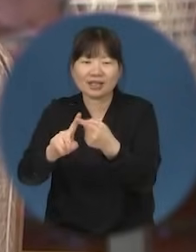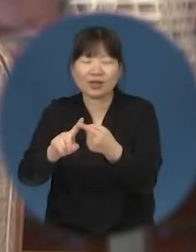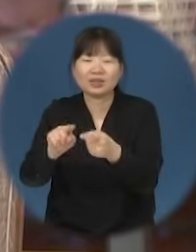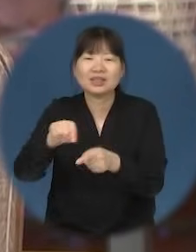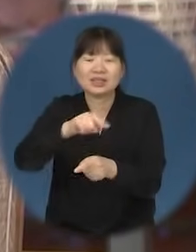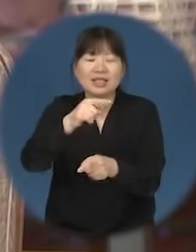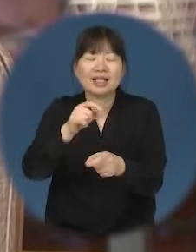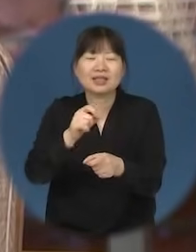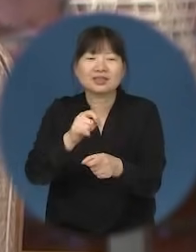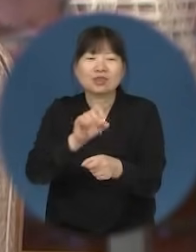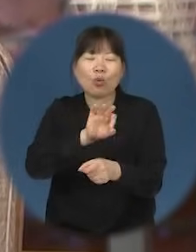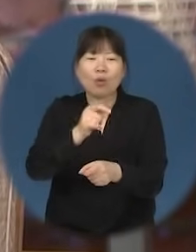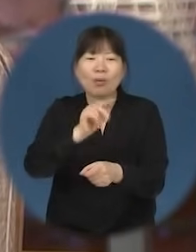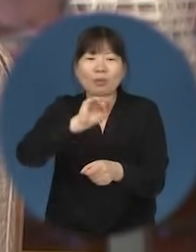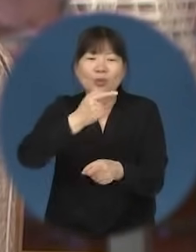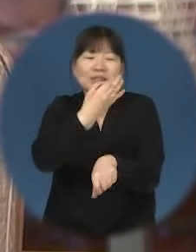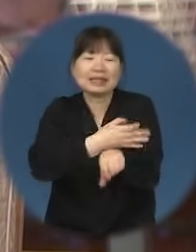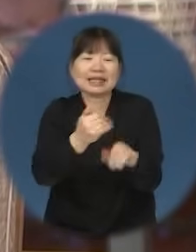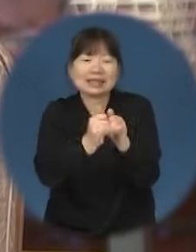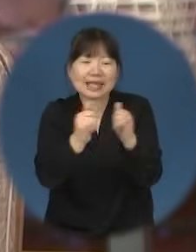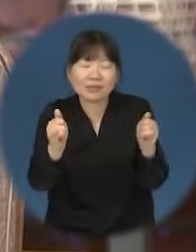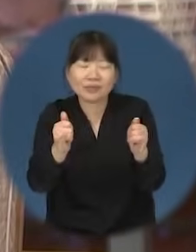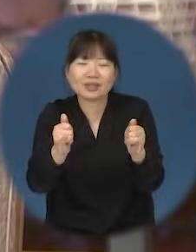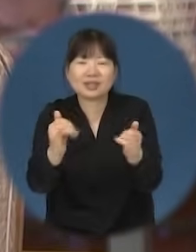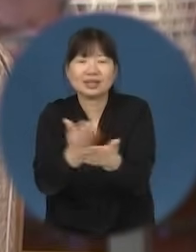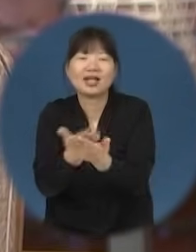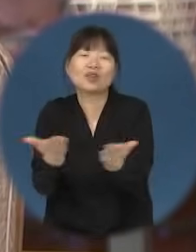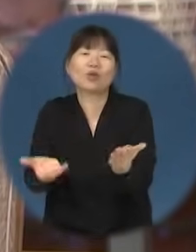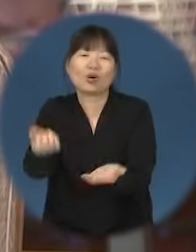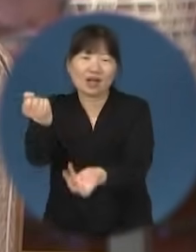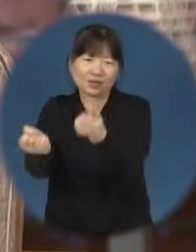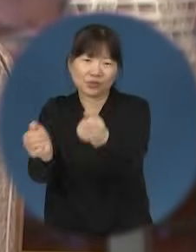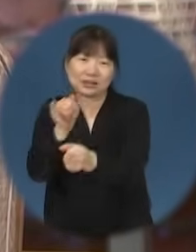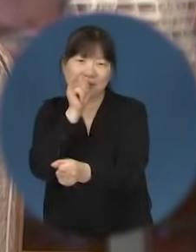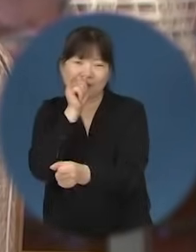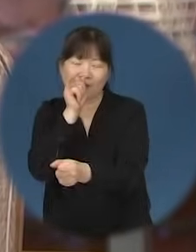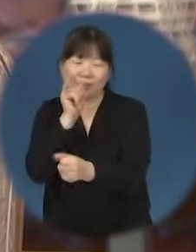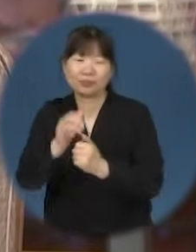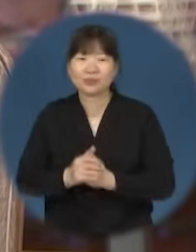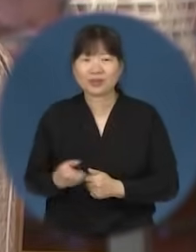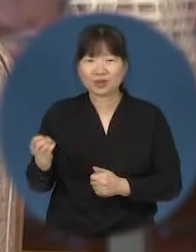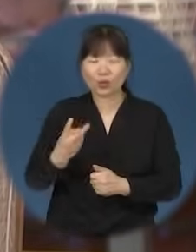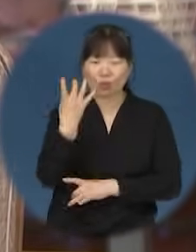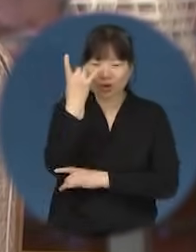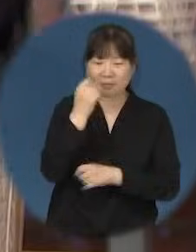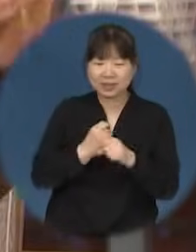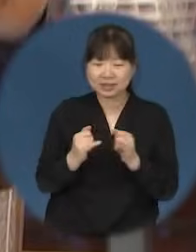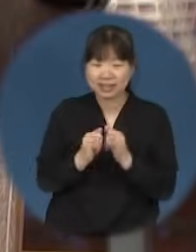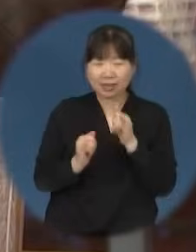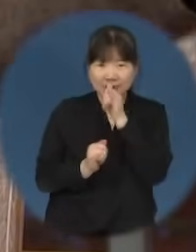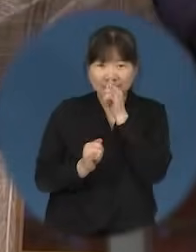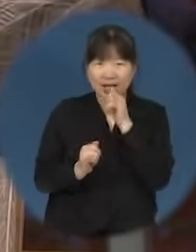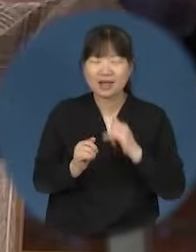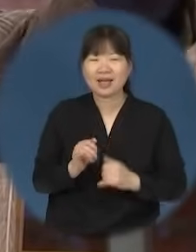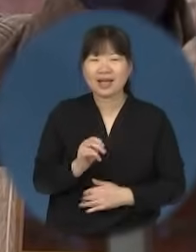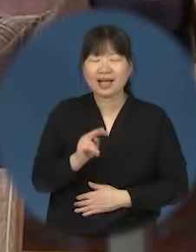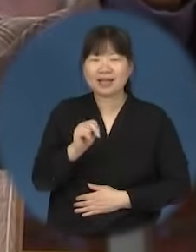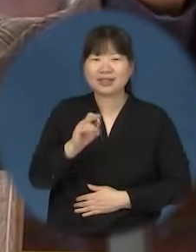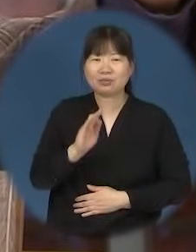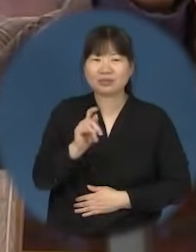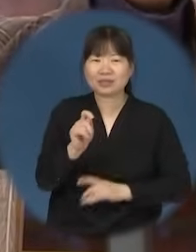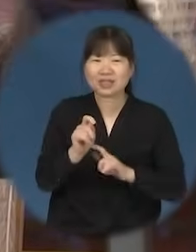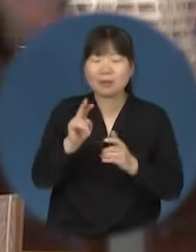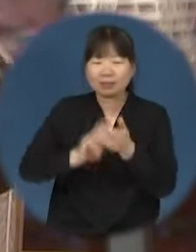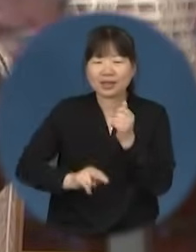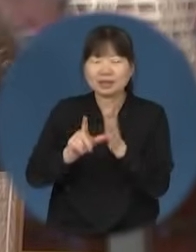그런 셈이죠. 그리고 이제 또 원작자가 있는데 이것들이 NFT가 팔릴 때마다 예.